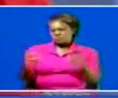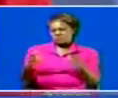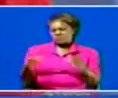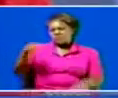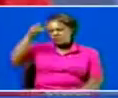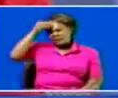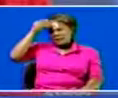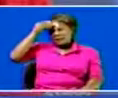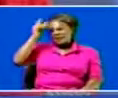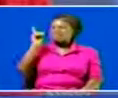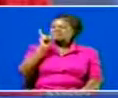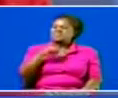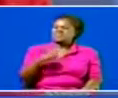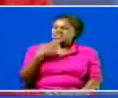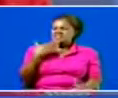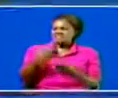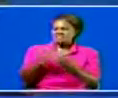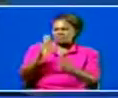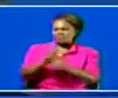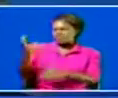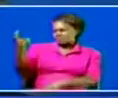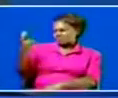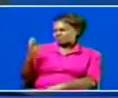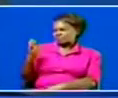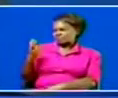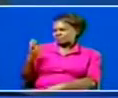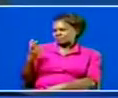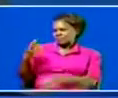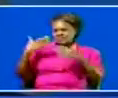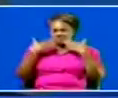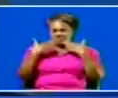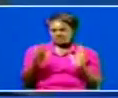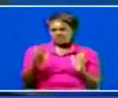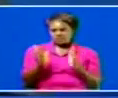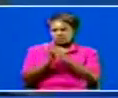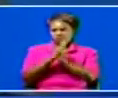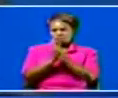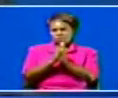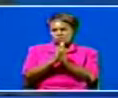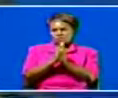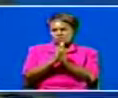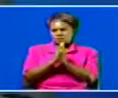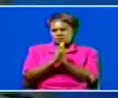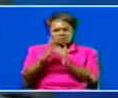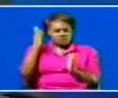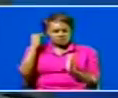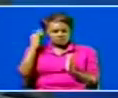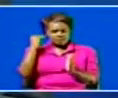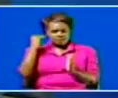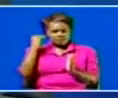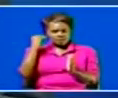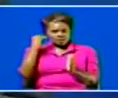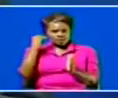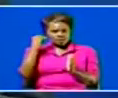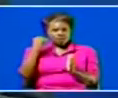imeweza kusikia. Asante sana. Shukran. Mtazamaji, basi katika kumalizia malizia taarifa zetu hapa, tunaarifiwa kwamba juhudi